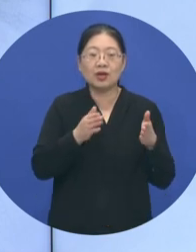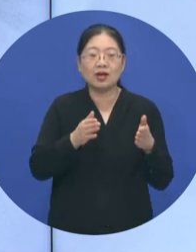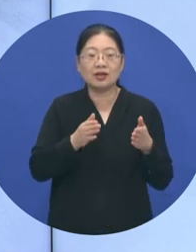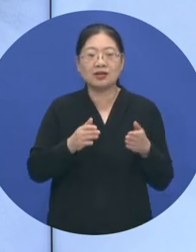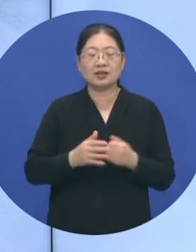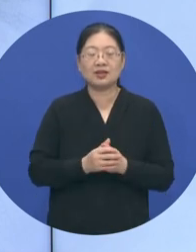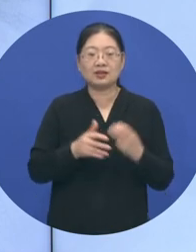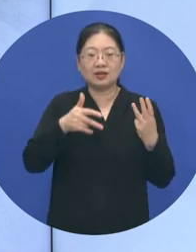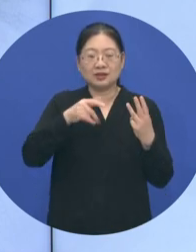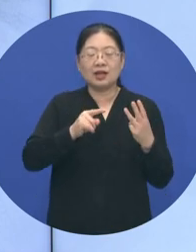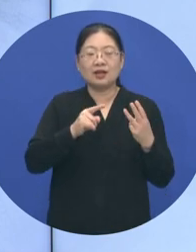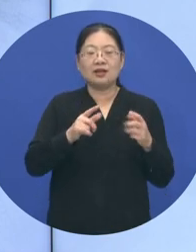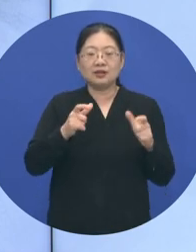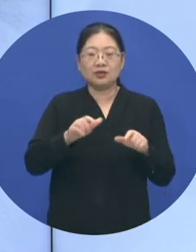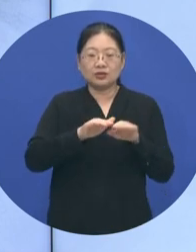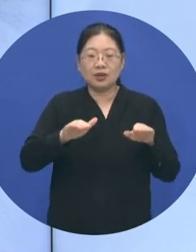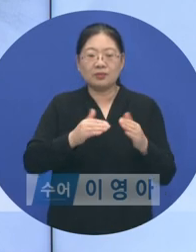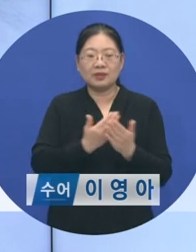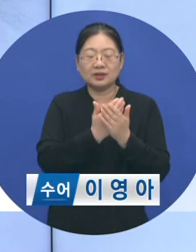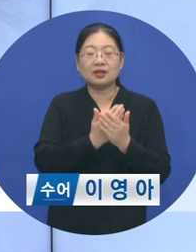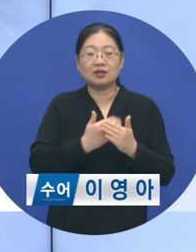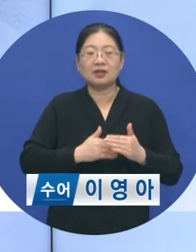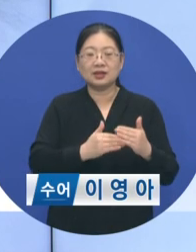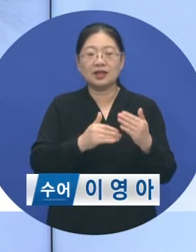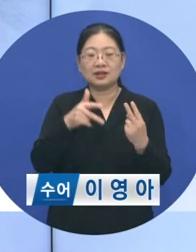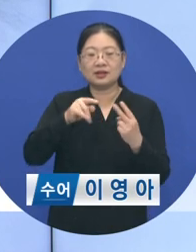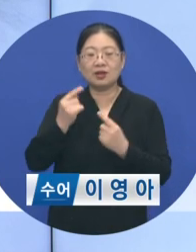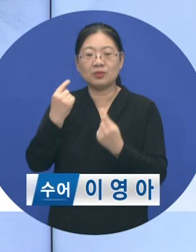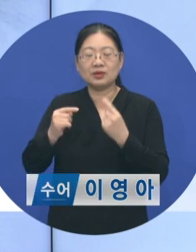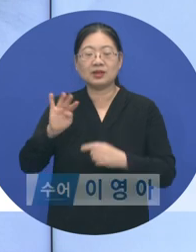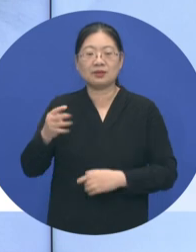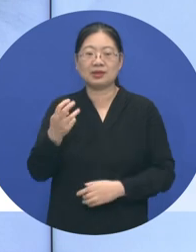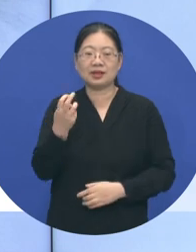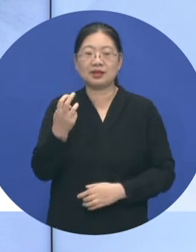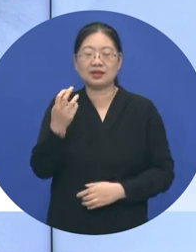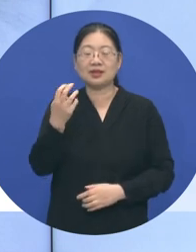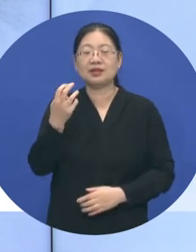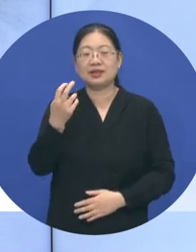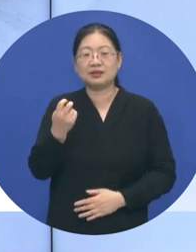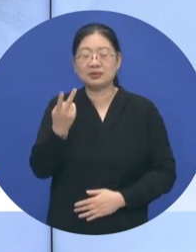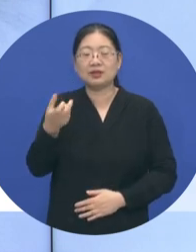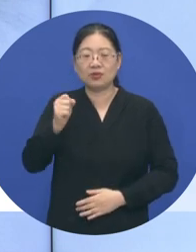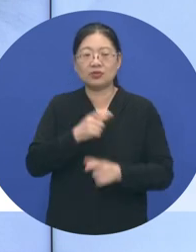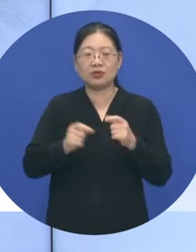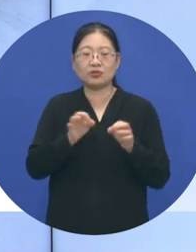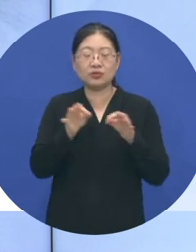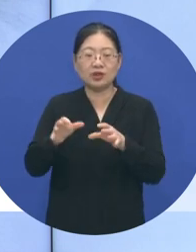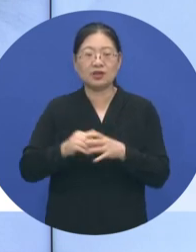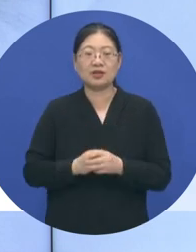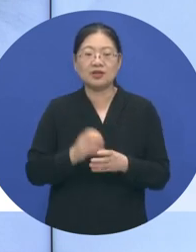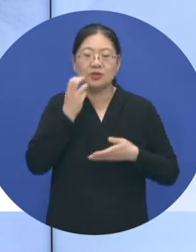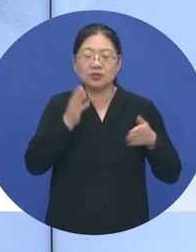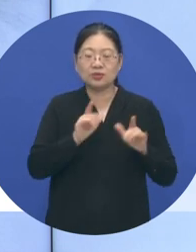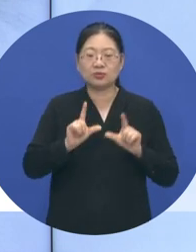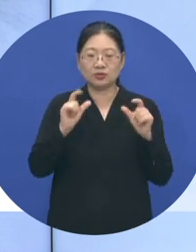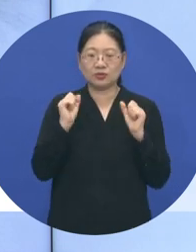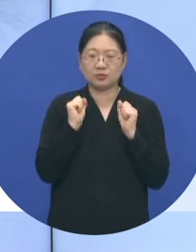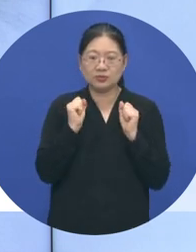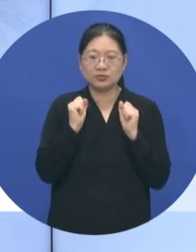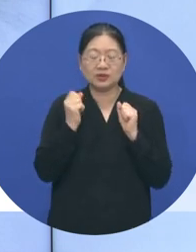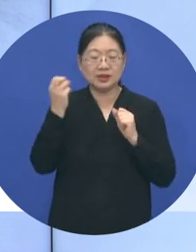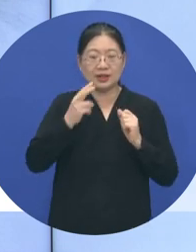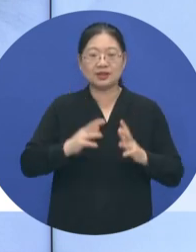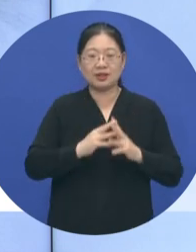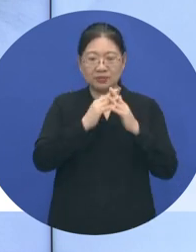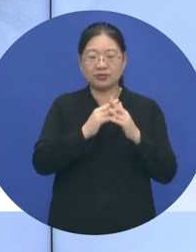경기도가 3차 지역균형발전 사업을 추진합니다. 2차보다 422억 원을 더 투자하는데요. 경기 북동부 대개발